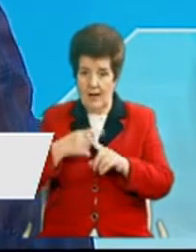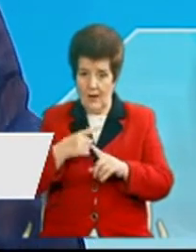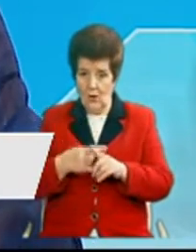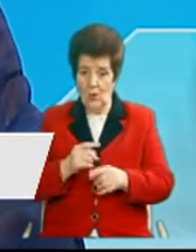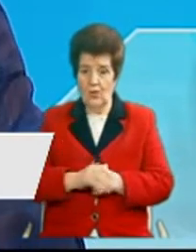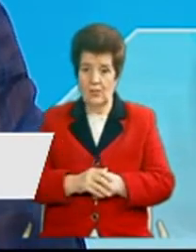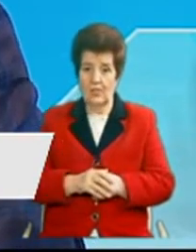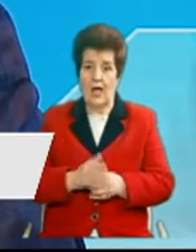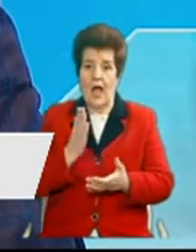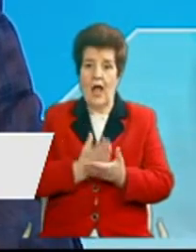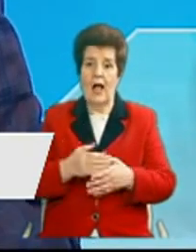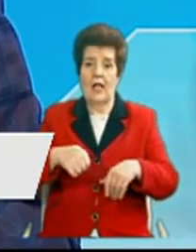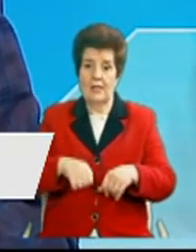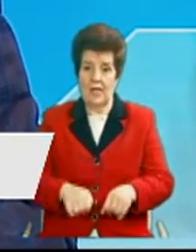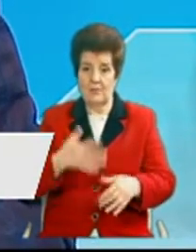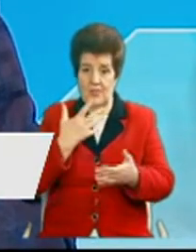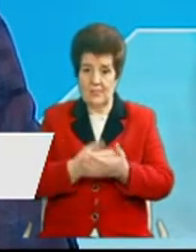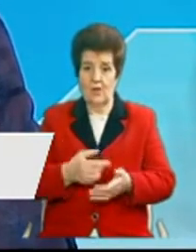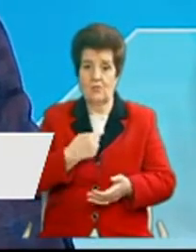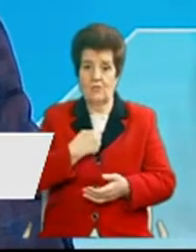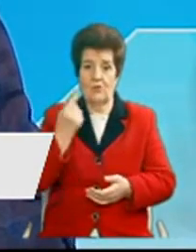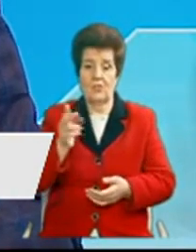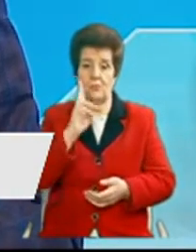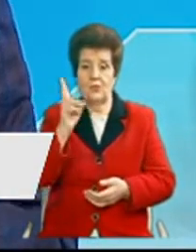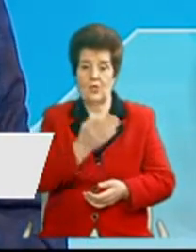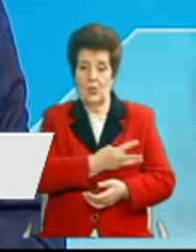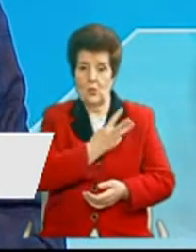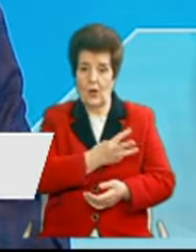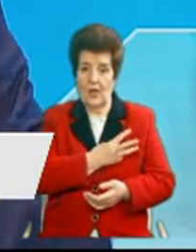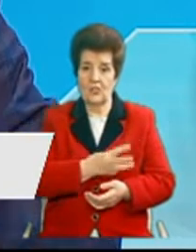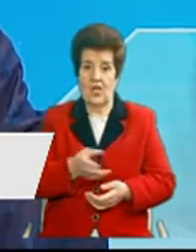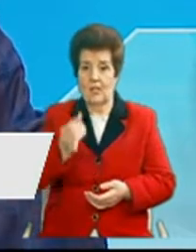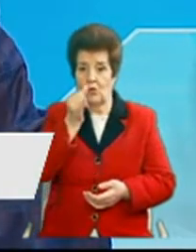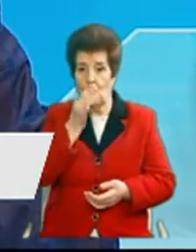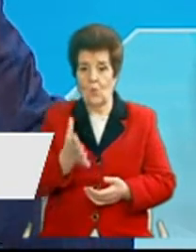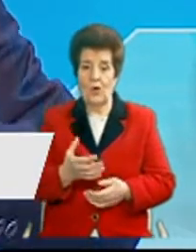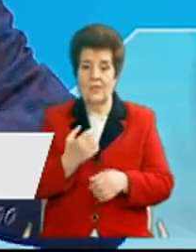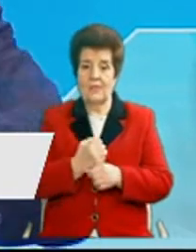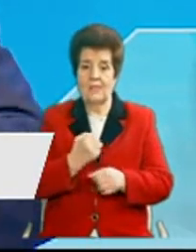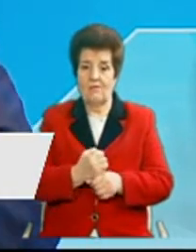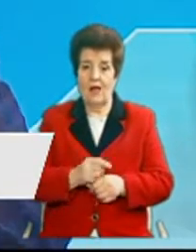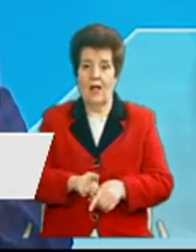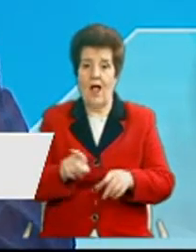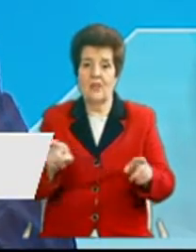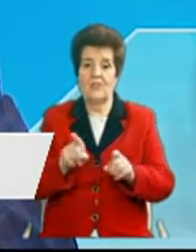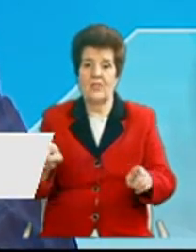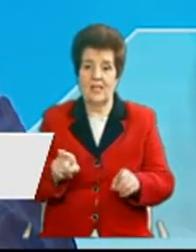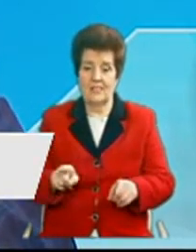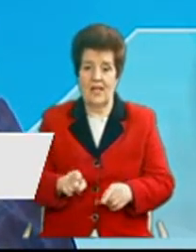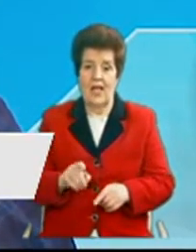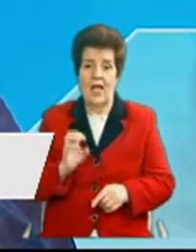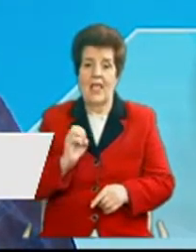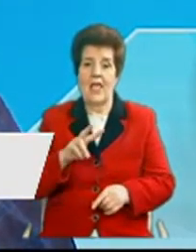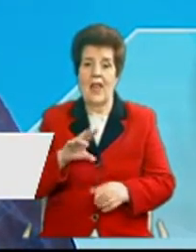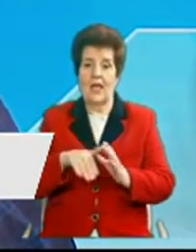știu, are dreptul său să voteze pentru cine dorește, de el nu poate să facă agitație electorală în biserică sau